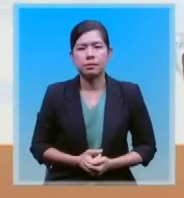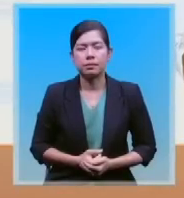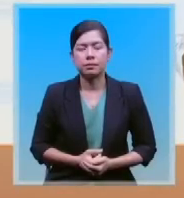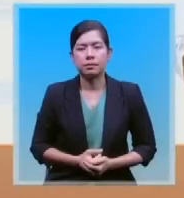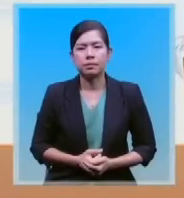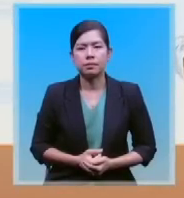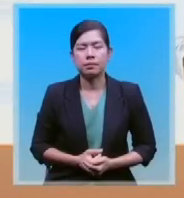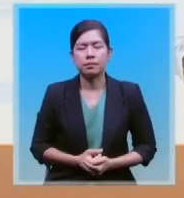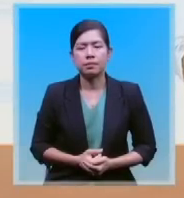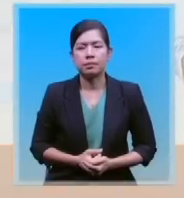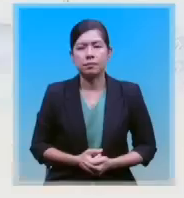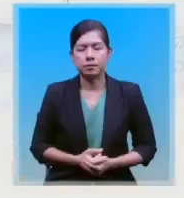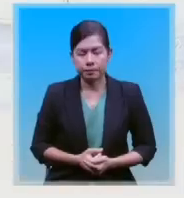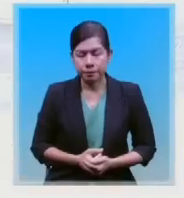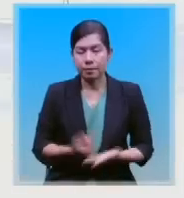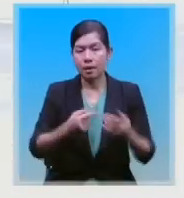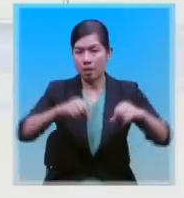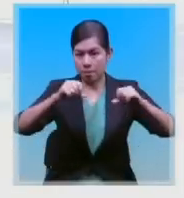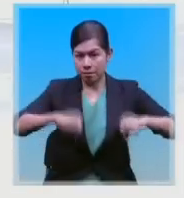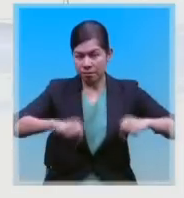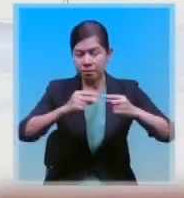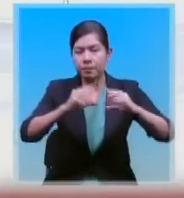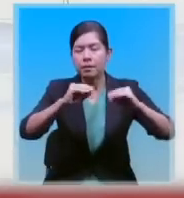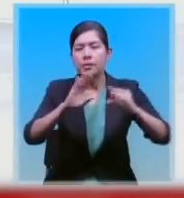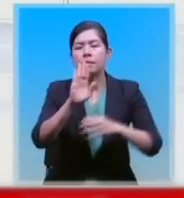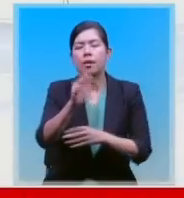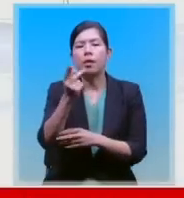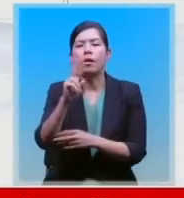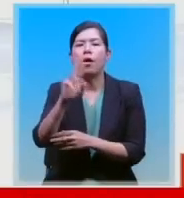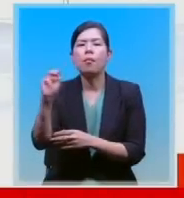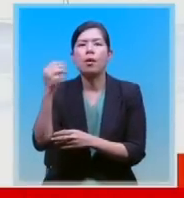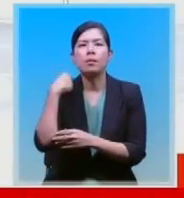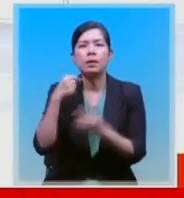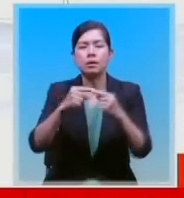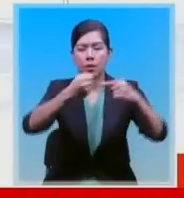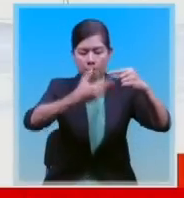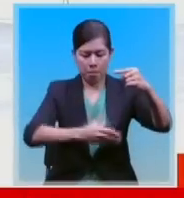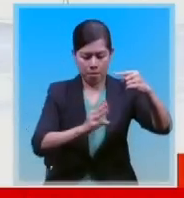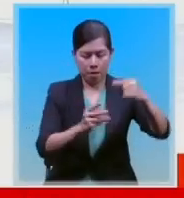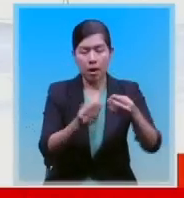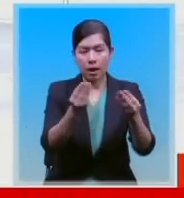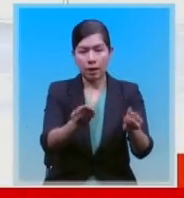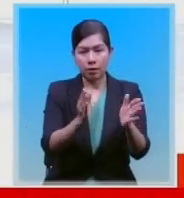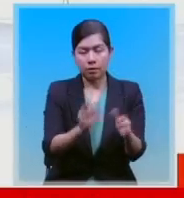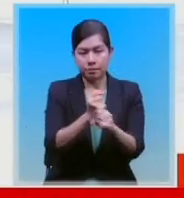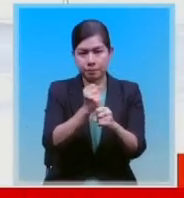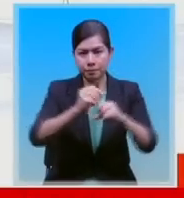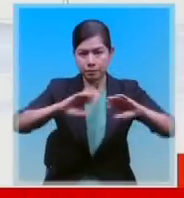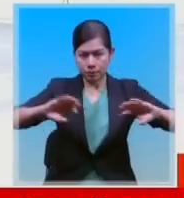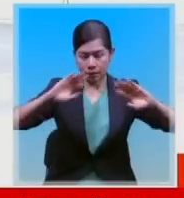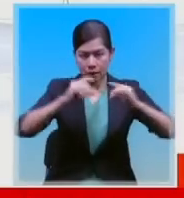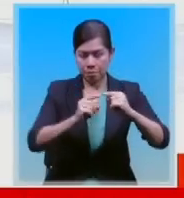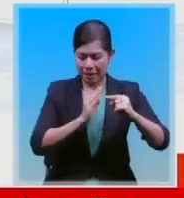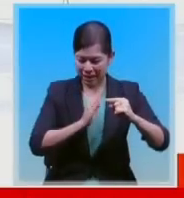ที่ประชุมคณะรัฐมนตรีก็มีมติเห็นชอบแนวทางปฏิบัติ6ข้อให้ข้าราชการวางตัวเป็นกลางในช่วงการเลือก